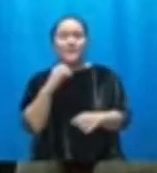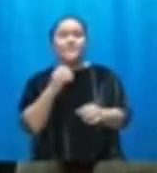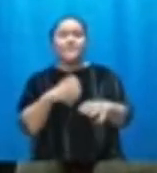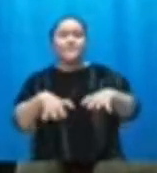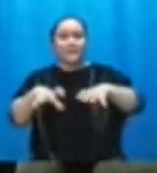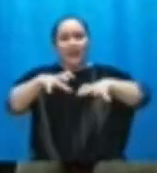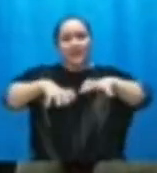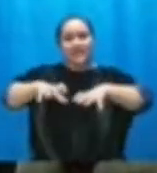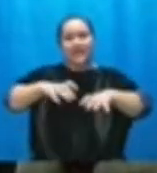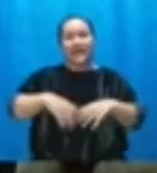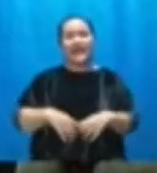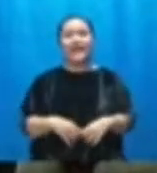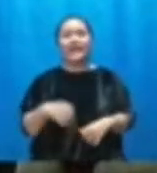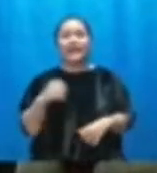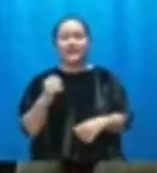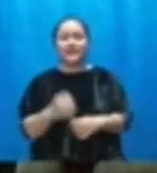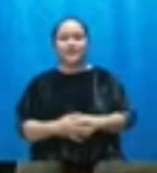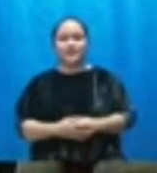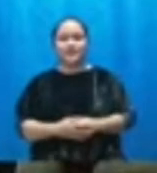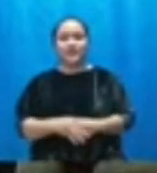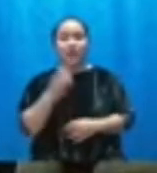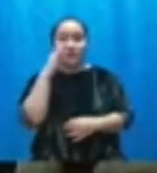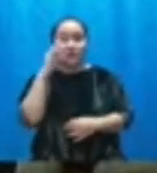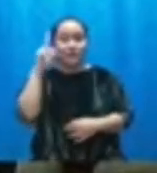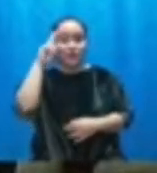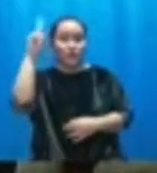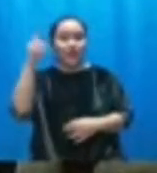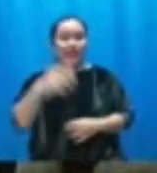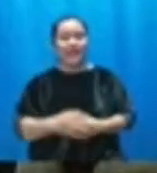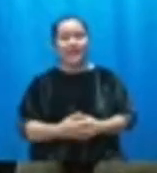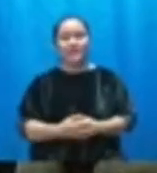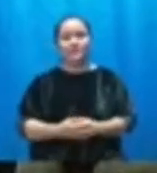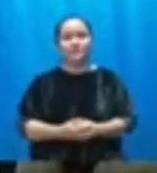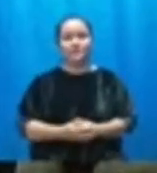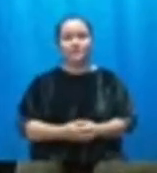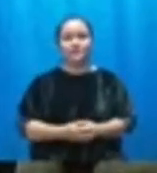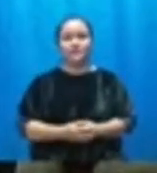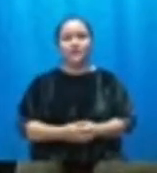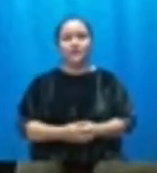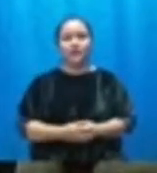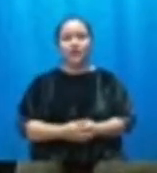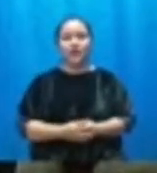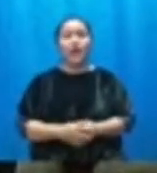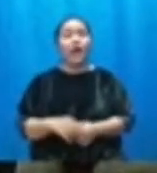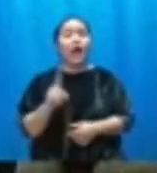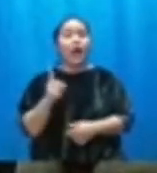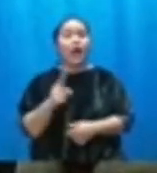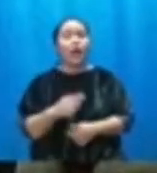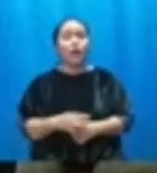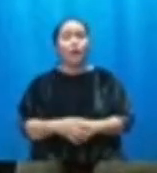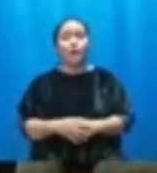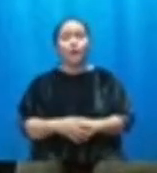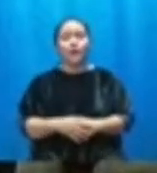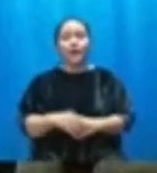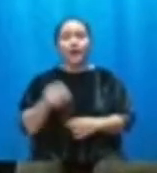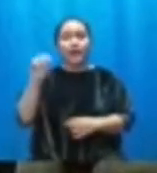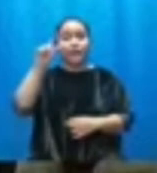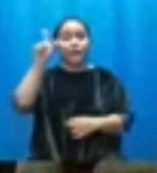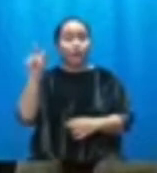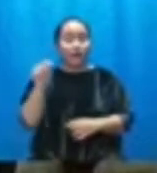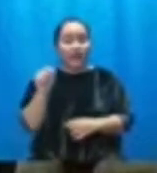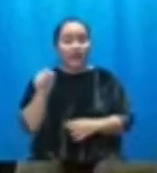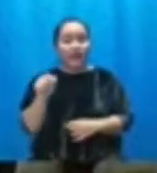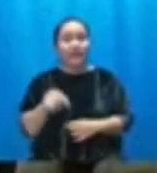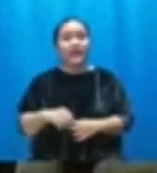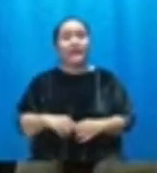bukan bertujuan untuk menghafal Injil Hai kalau ada yang hafal tidak salah tapi bukan itu Injil bukan